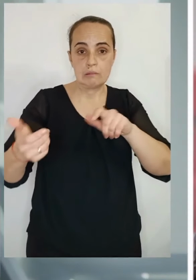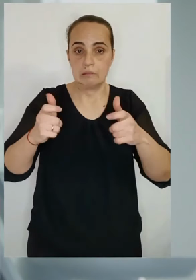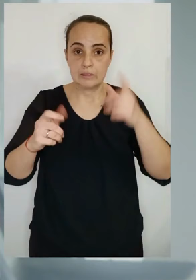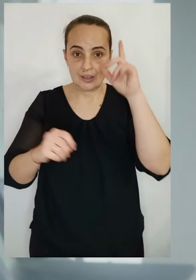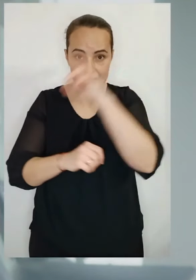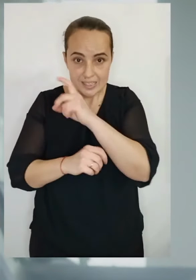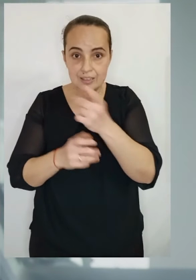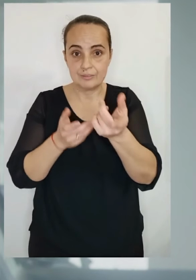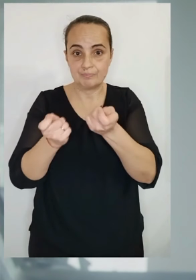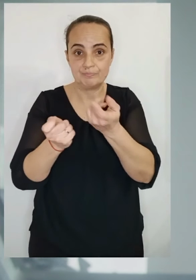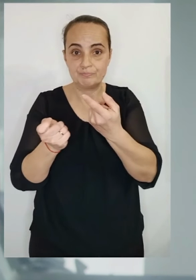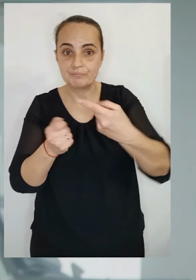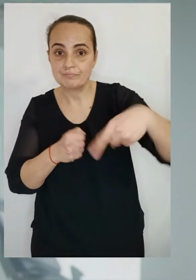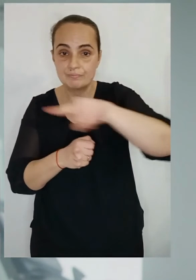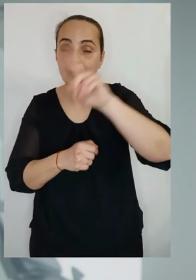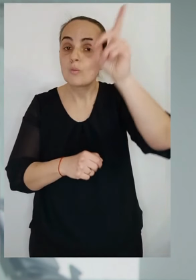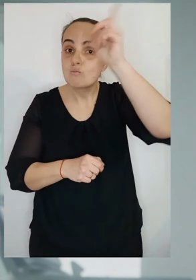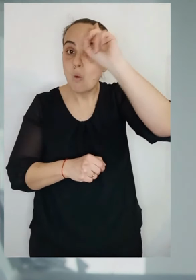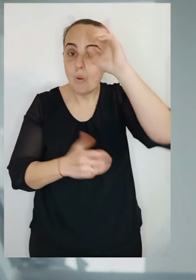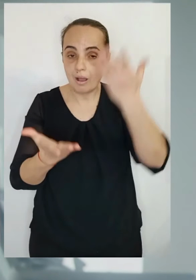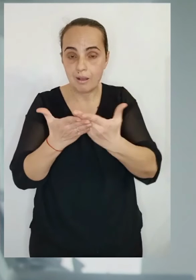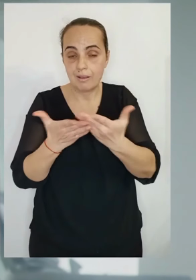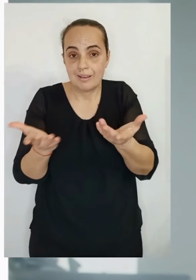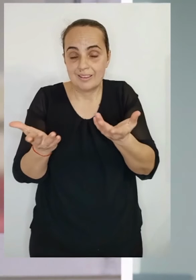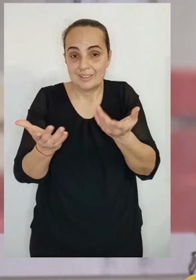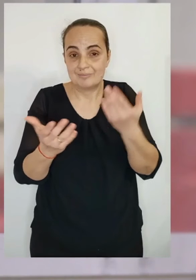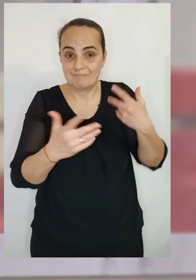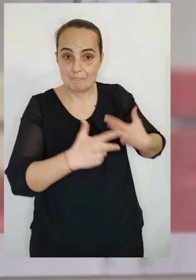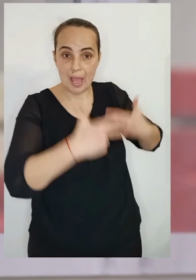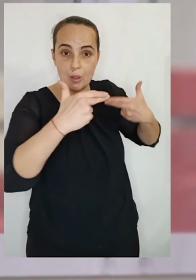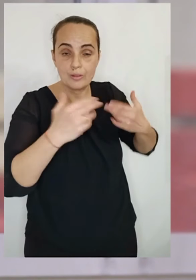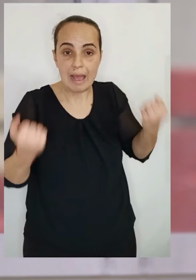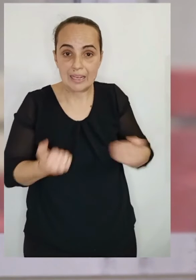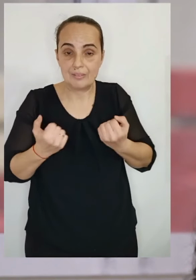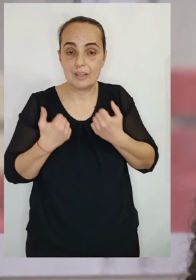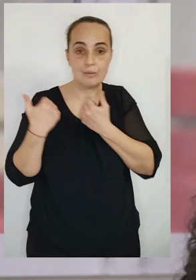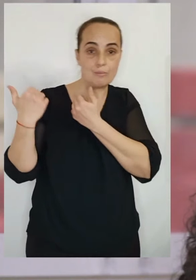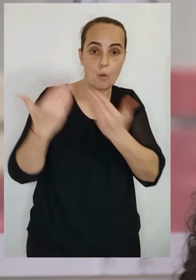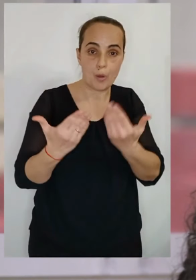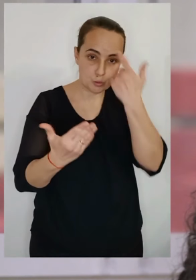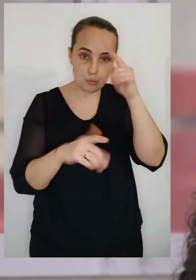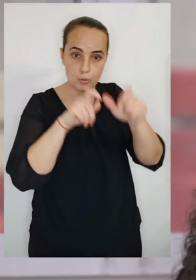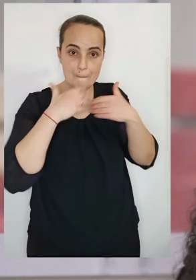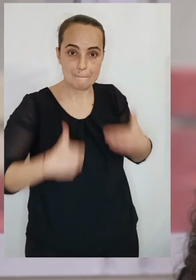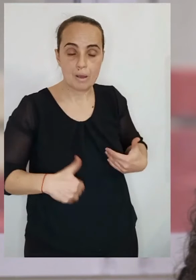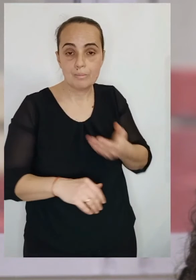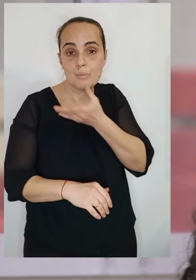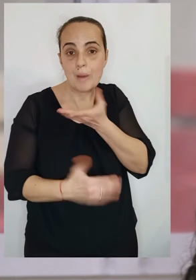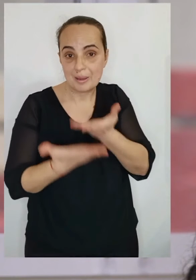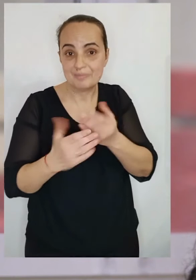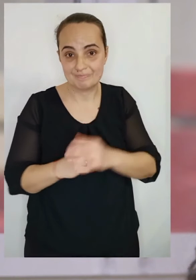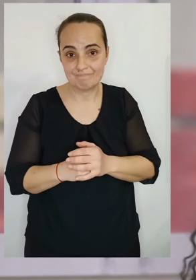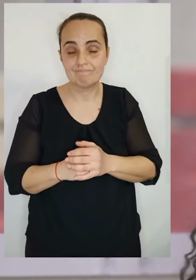comme en 2021, puisque pendant un certain moment, ils n'ont pas pu proposer d'activité à leurs adhérents. Donc il y